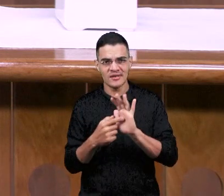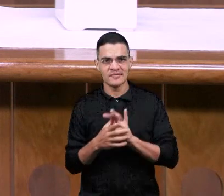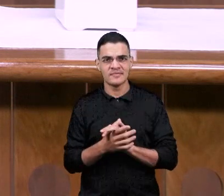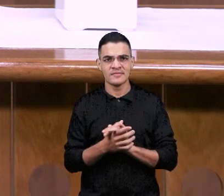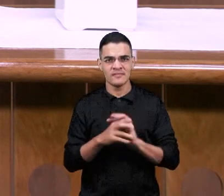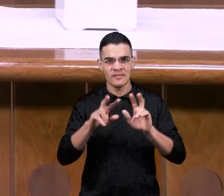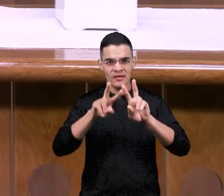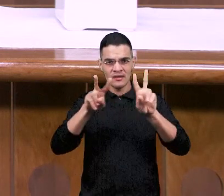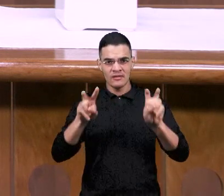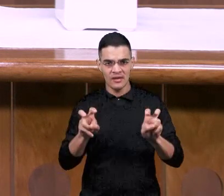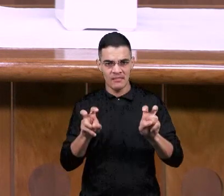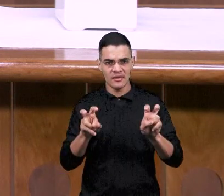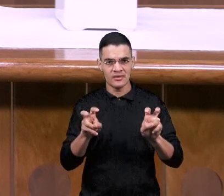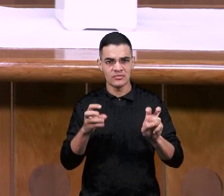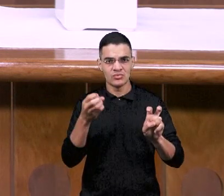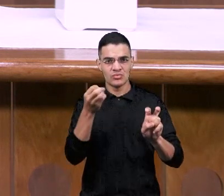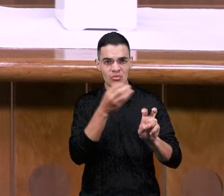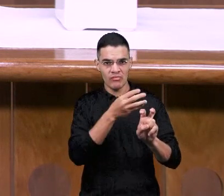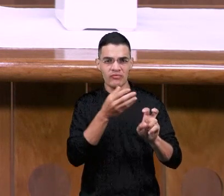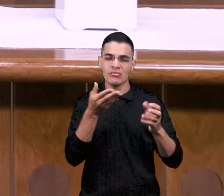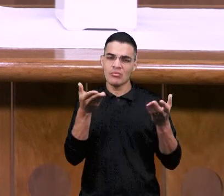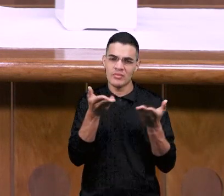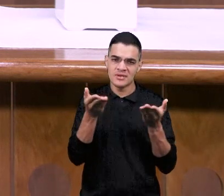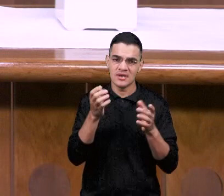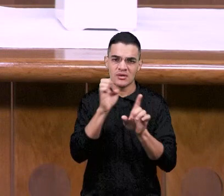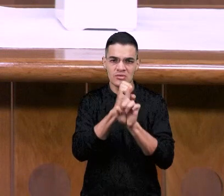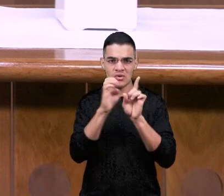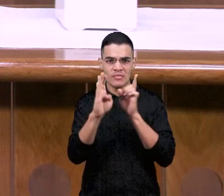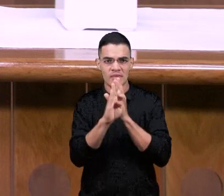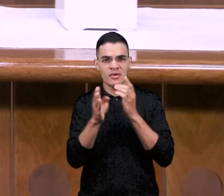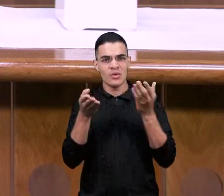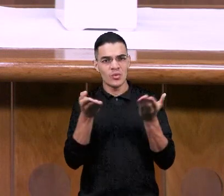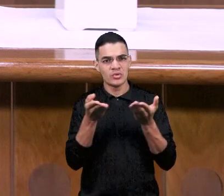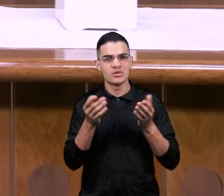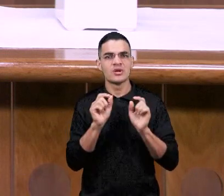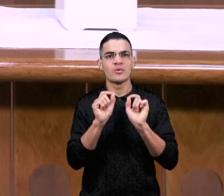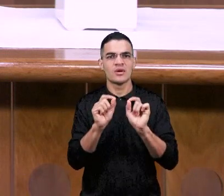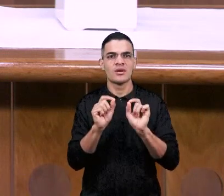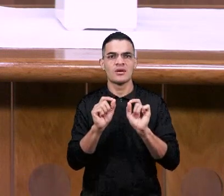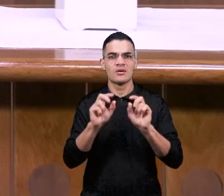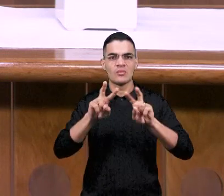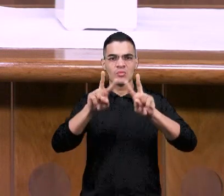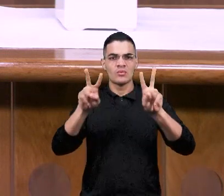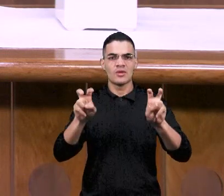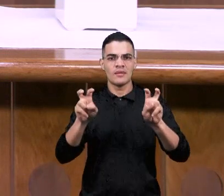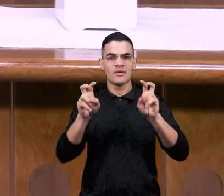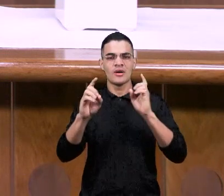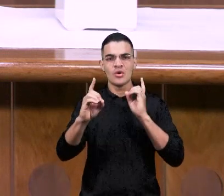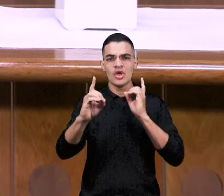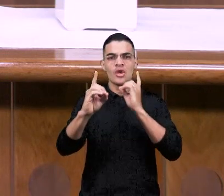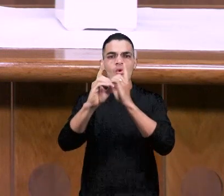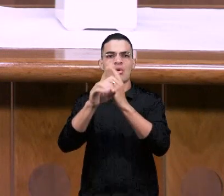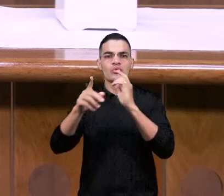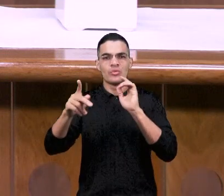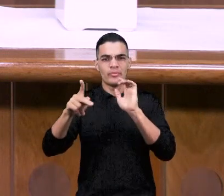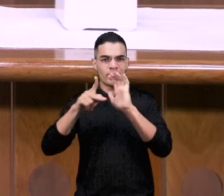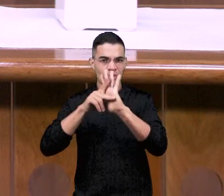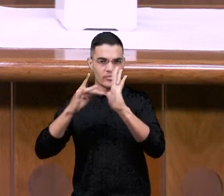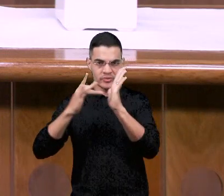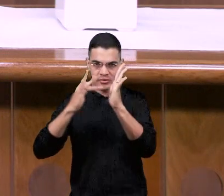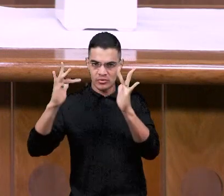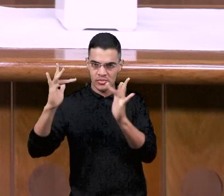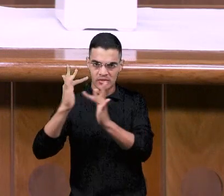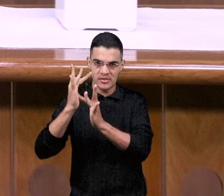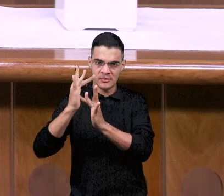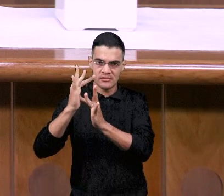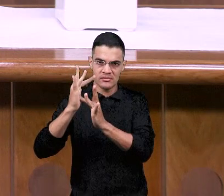traiter d'une thématique, et c'est une nouvelle thématique. Nous commençons une nouvelle thématique qui est liée aux rencontres avec le